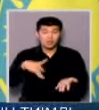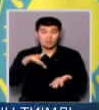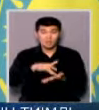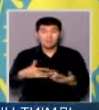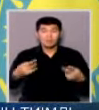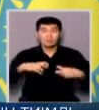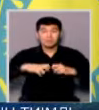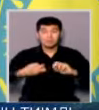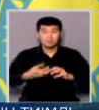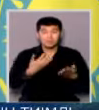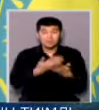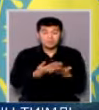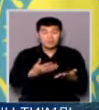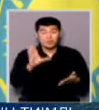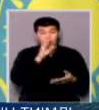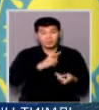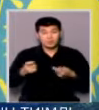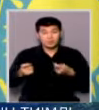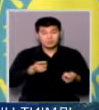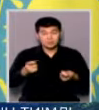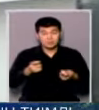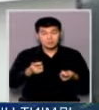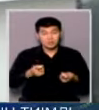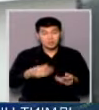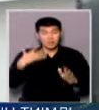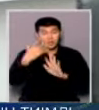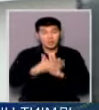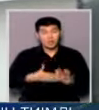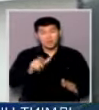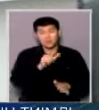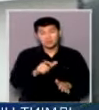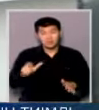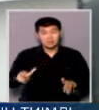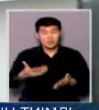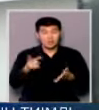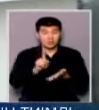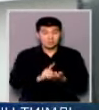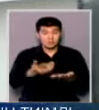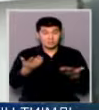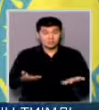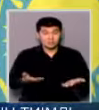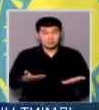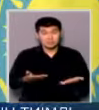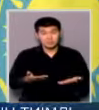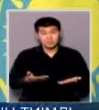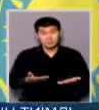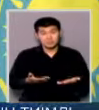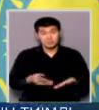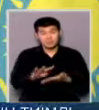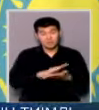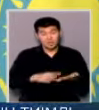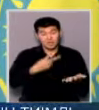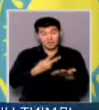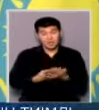мынадай мәселелер екен деп мен қадағалай аламын. Сіздер осында отырған Атыраудағы мемлекеттік қызметкерлер, сол осы нені арыз талап